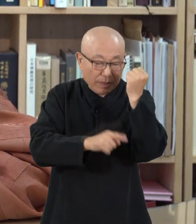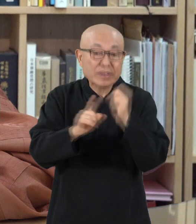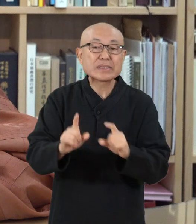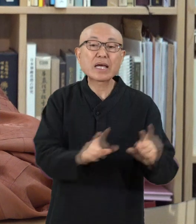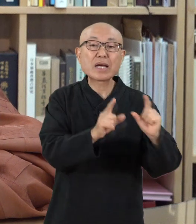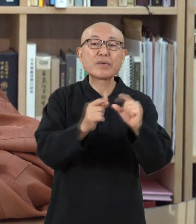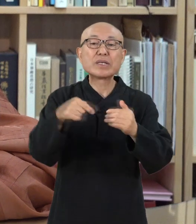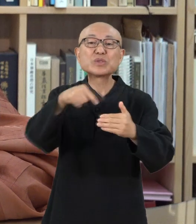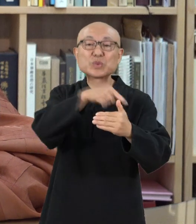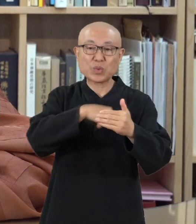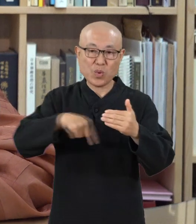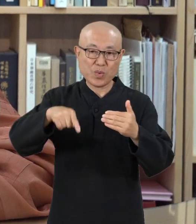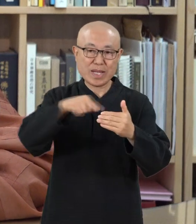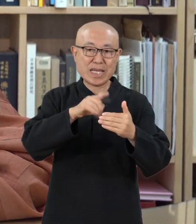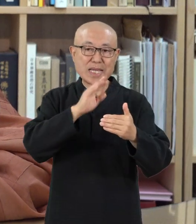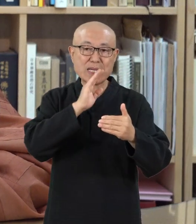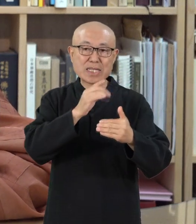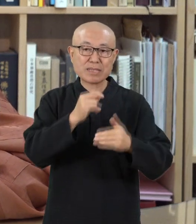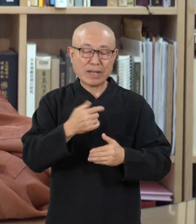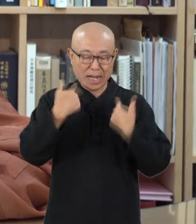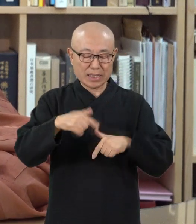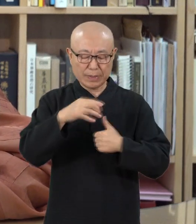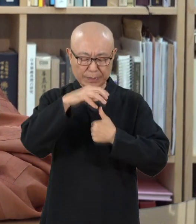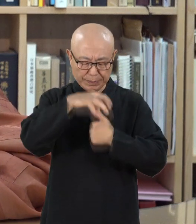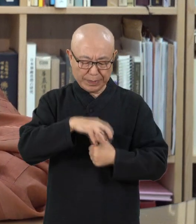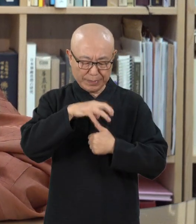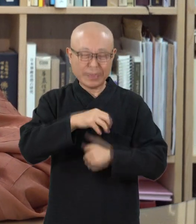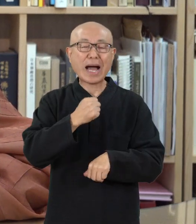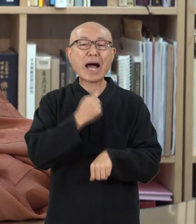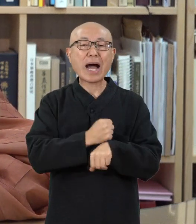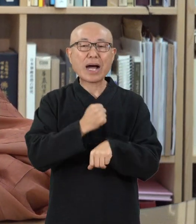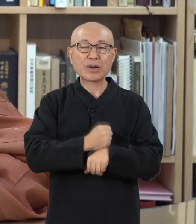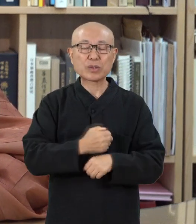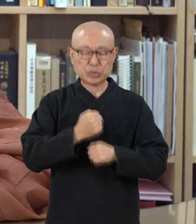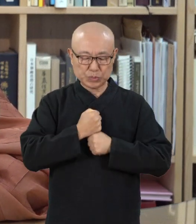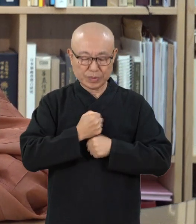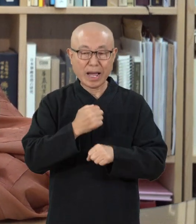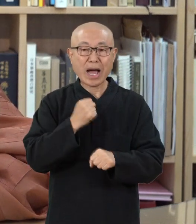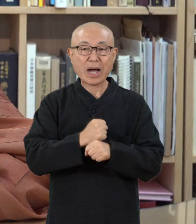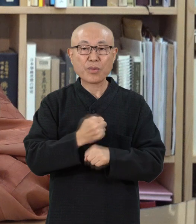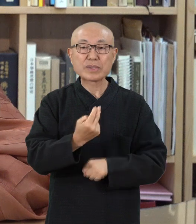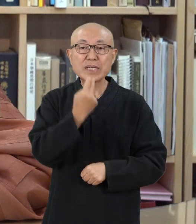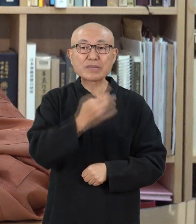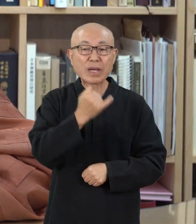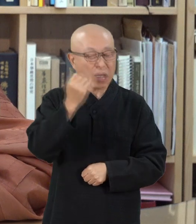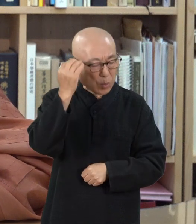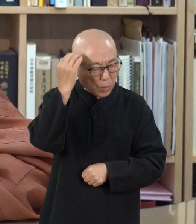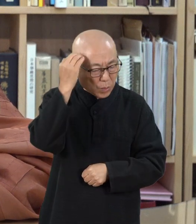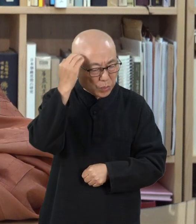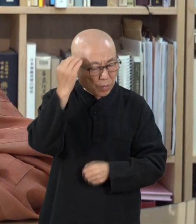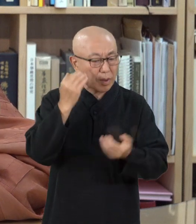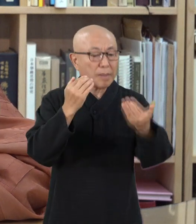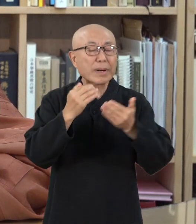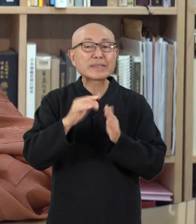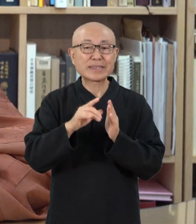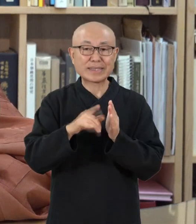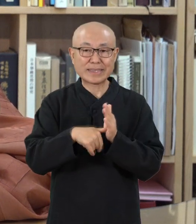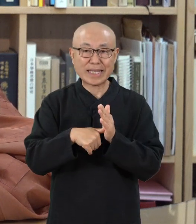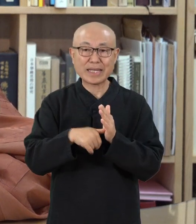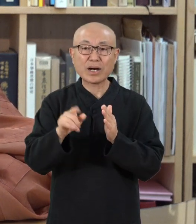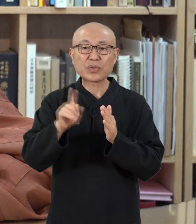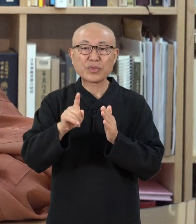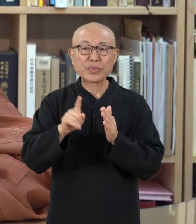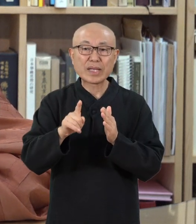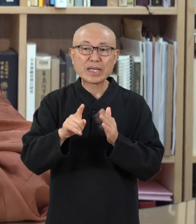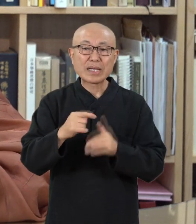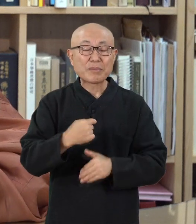속에 그것을 단속하고 조심하고, 그리고 생명이 그 고통을 받을 때는 어떤